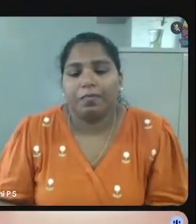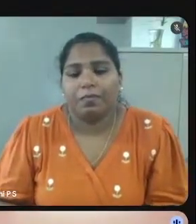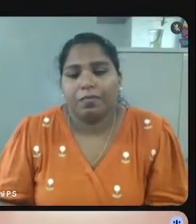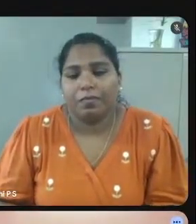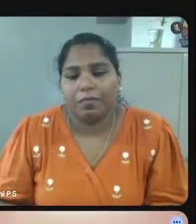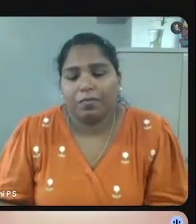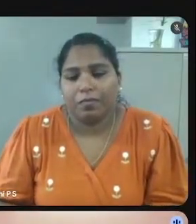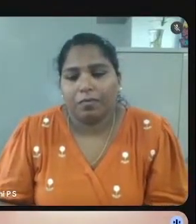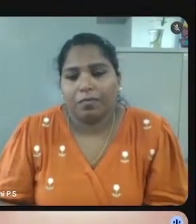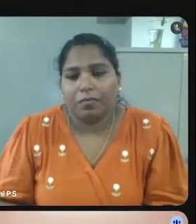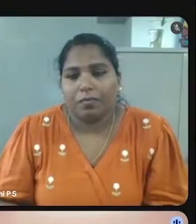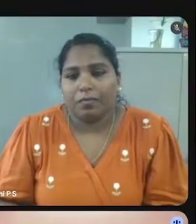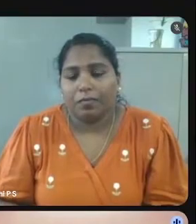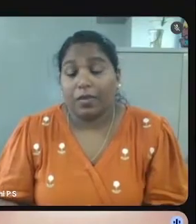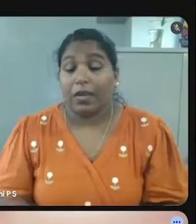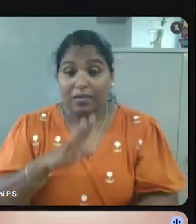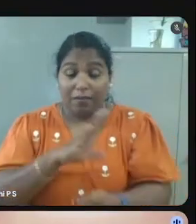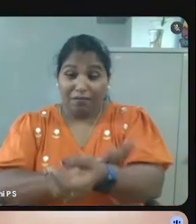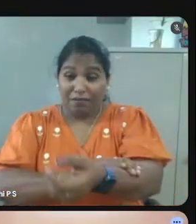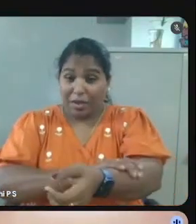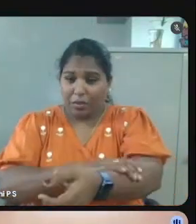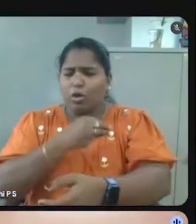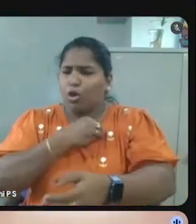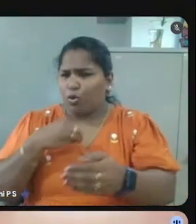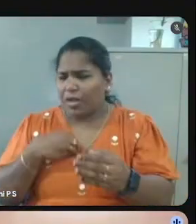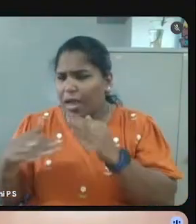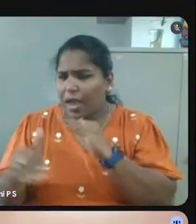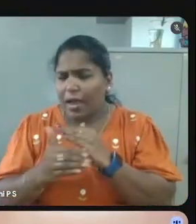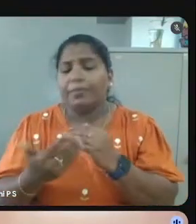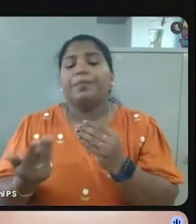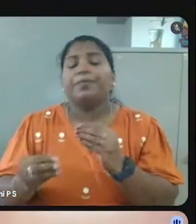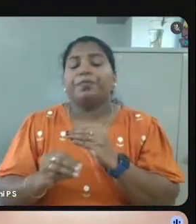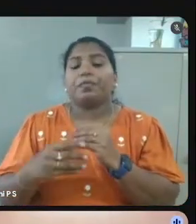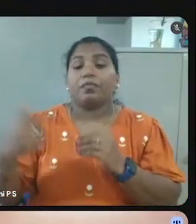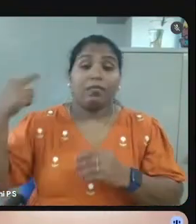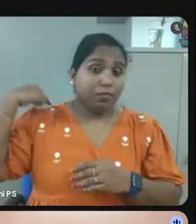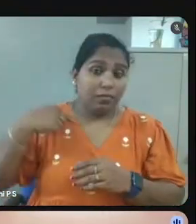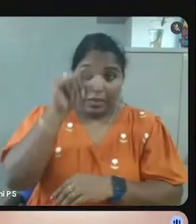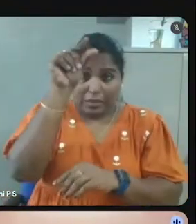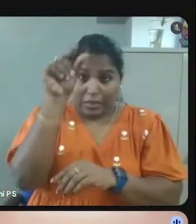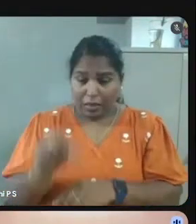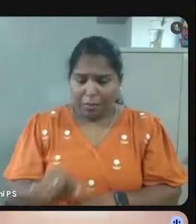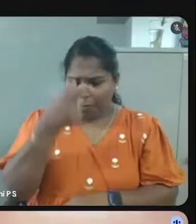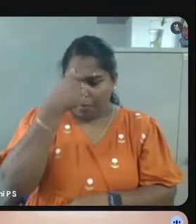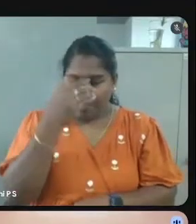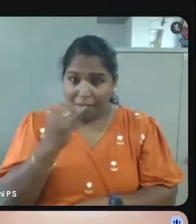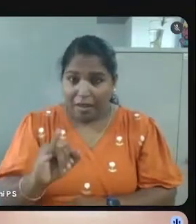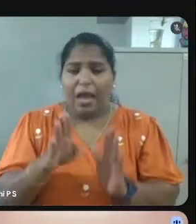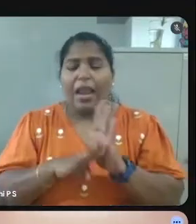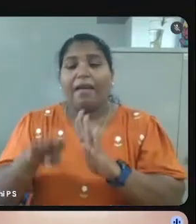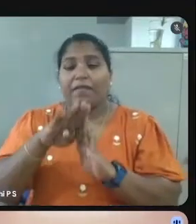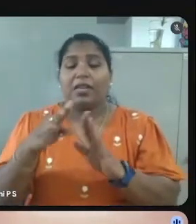ഫിസിയോതെറപ്പിസ്റ്റ് ഞാൻ കുറച്ച് കാര്യങ്ങളൊന്ന് ആഡ് ഓൺ ചെയ്തോട്ടെ. സ്പൈനൽ കോഡ് ഇഞ്ചുറി ഉള്ള പേഷ്യൻസിന് നമ്മൾ ആദ്യം നോക്കുന്നത് അവരുടെ ലെവൽ ഓഫ് ഇഞ്ചുറിയാണ്. അവർക്ക്